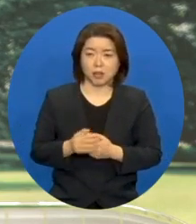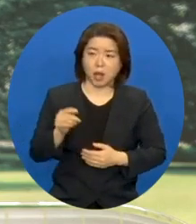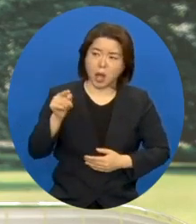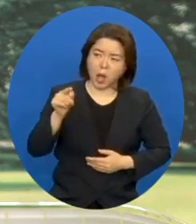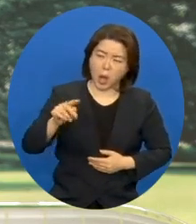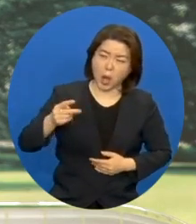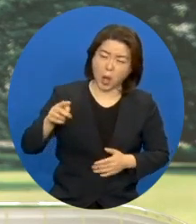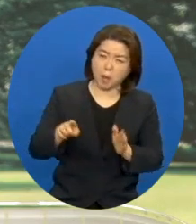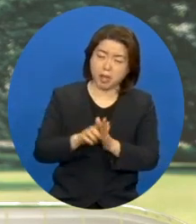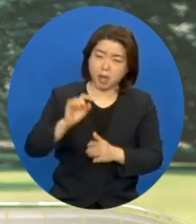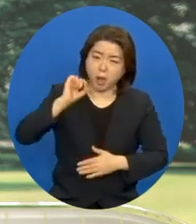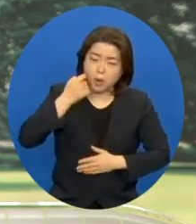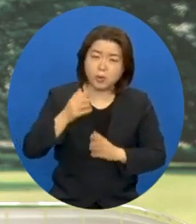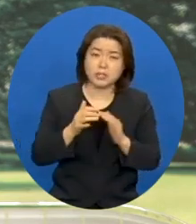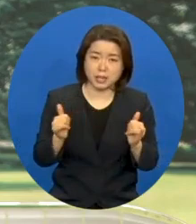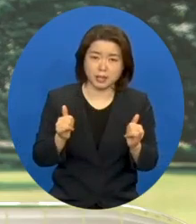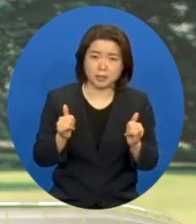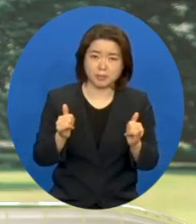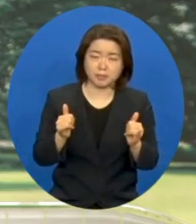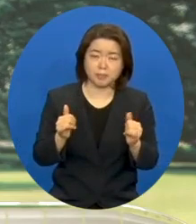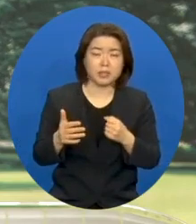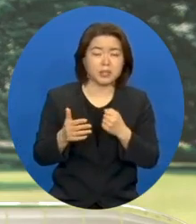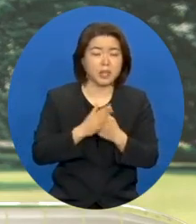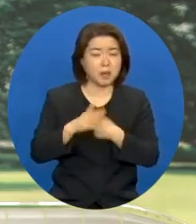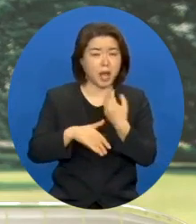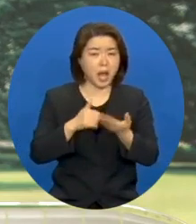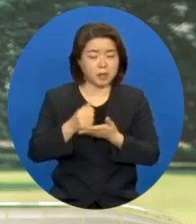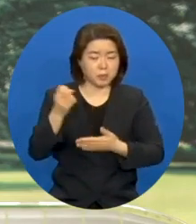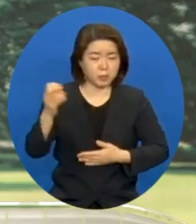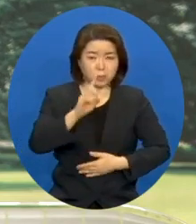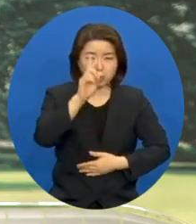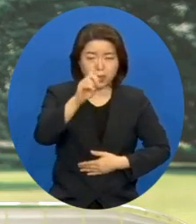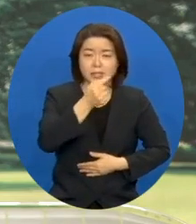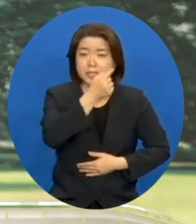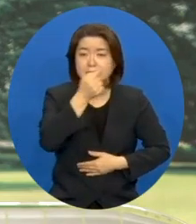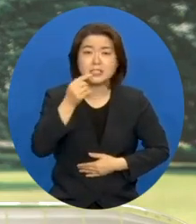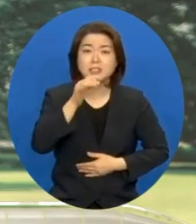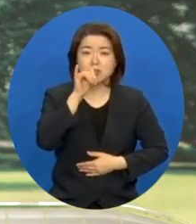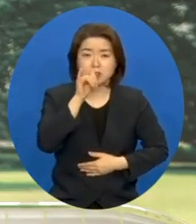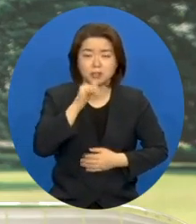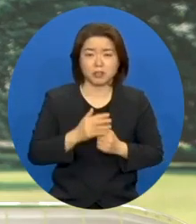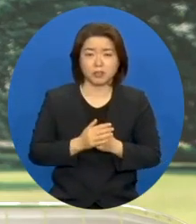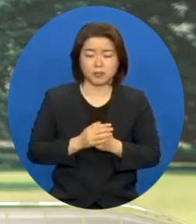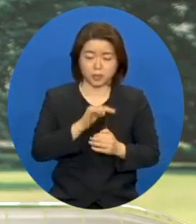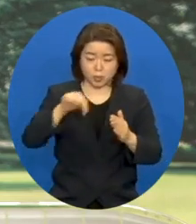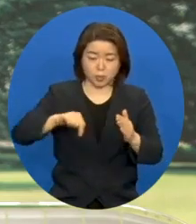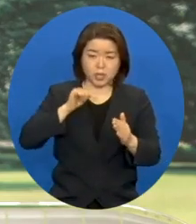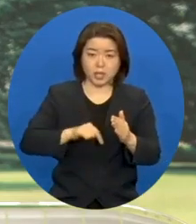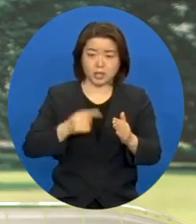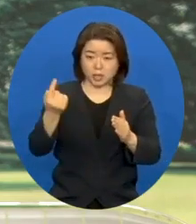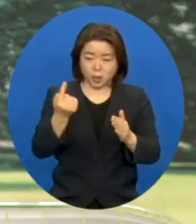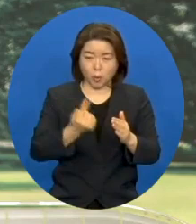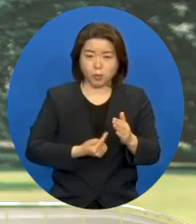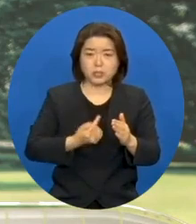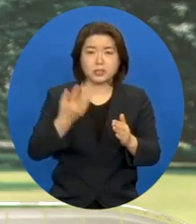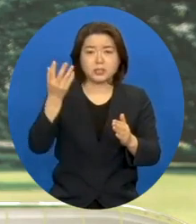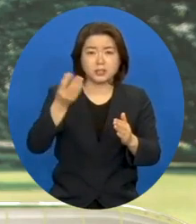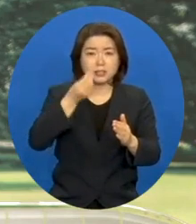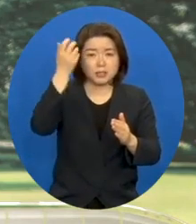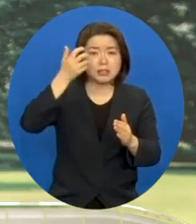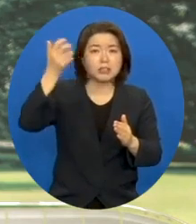분. 그래서 하나님이 우리에게 또 하나의 증거를 주셨는데 우리 안에 오신 성령이세요.